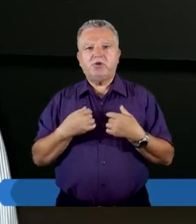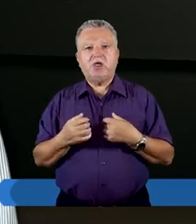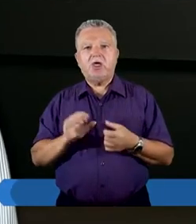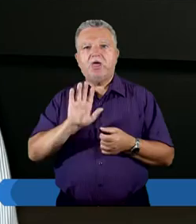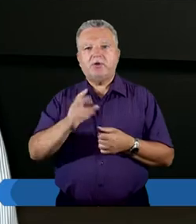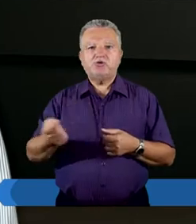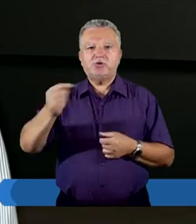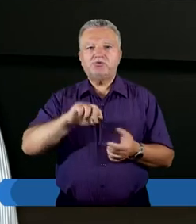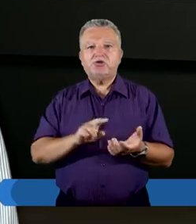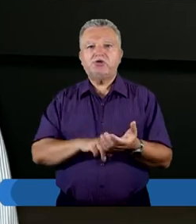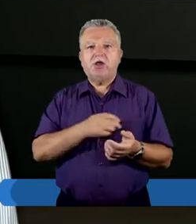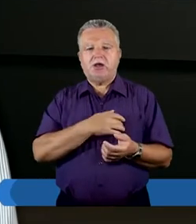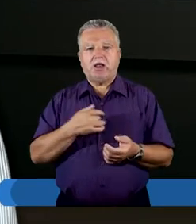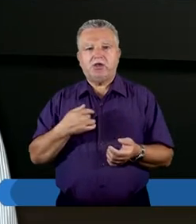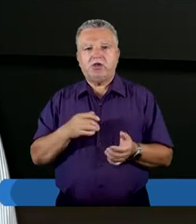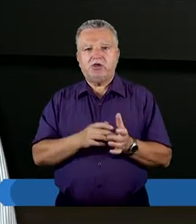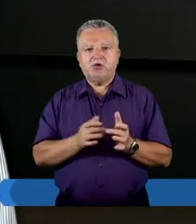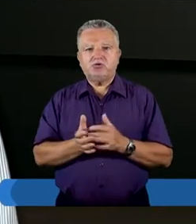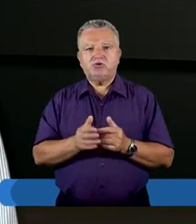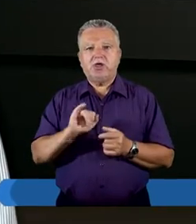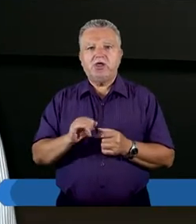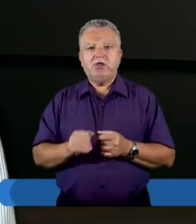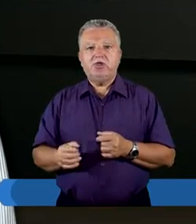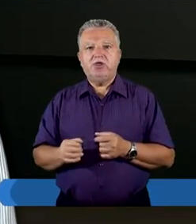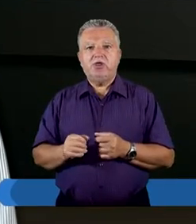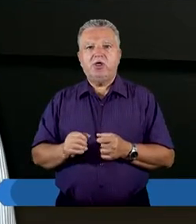Chrystusa, ale też mające potem nastać uwielbienie.